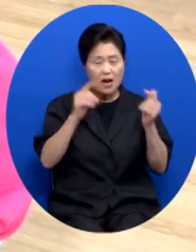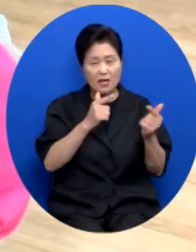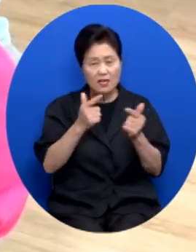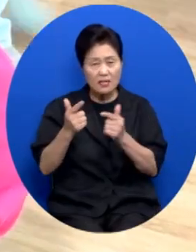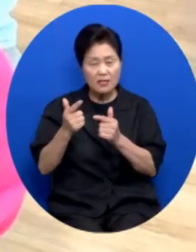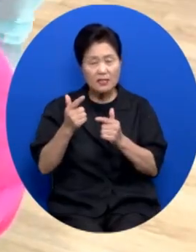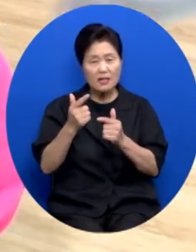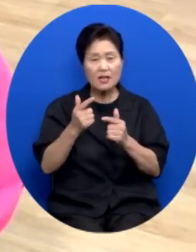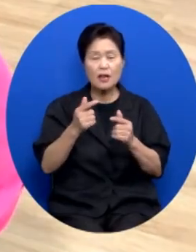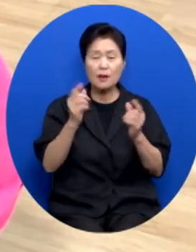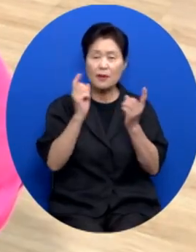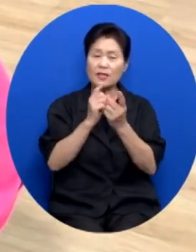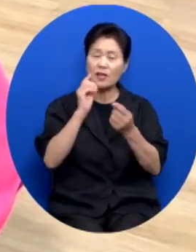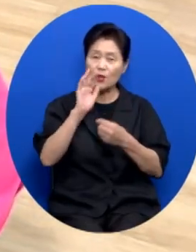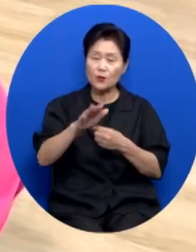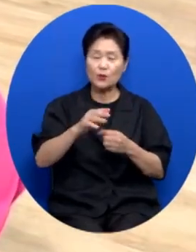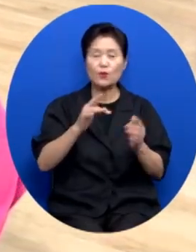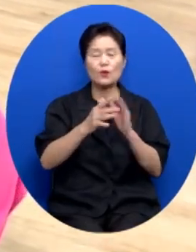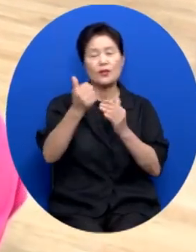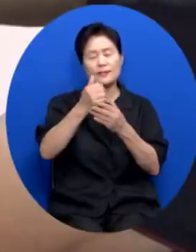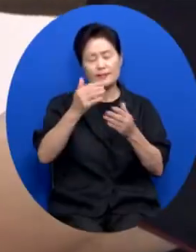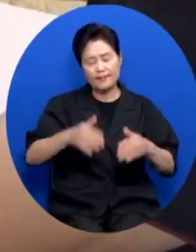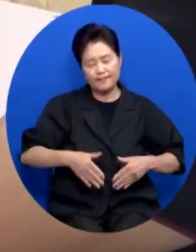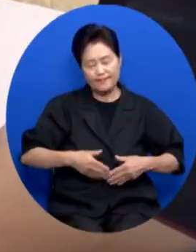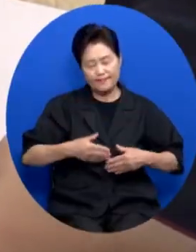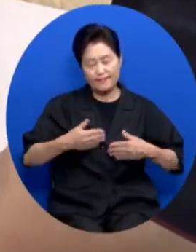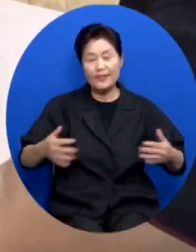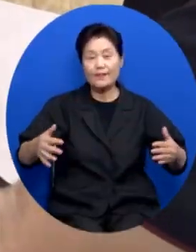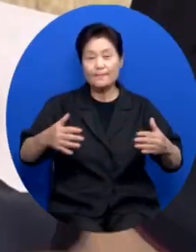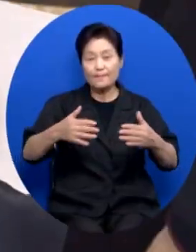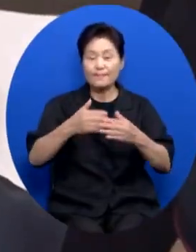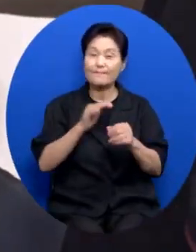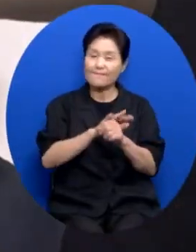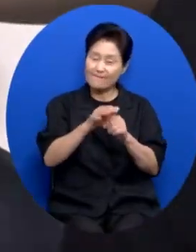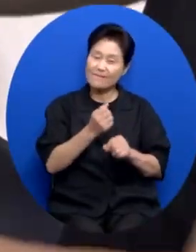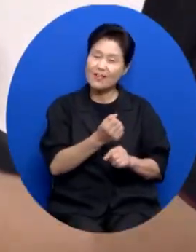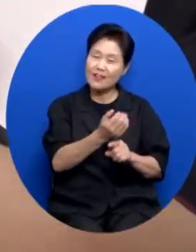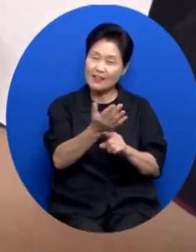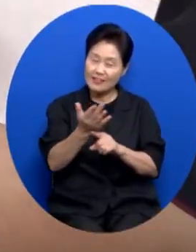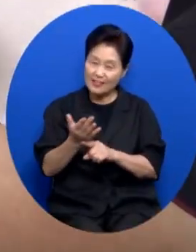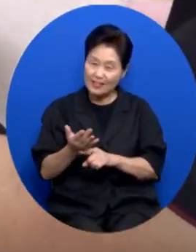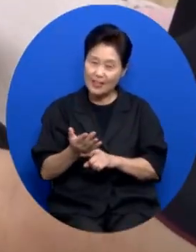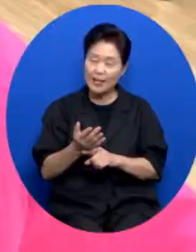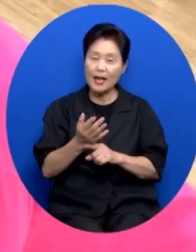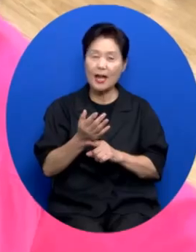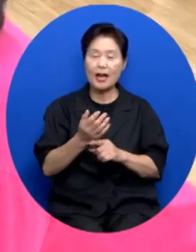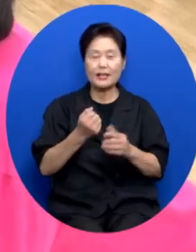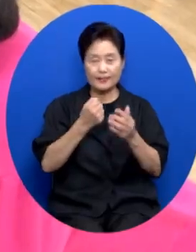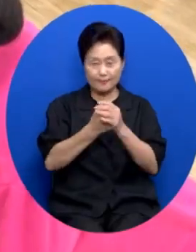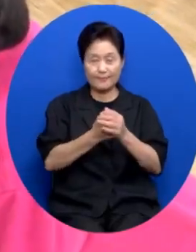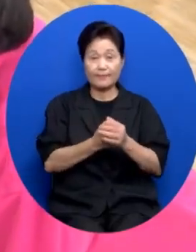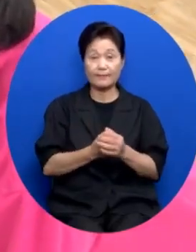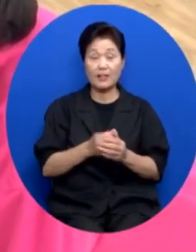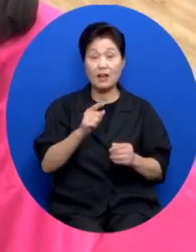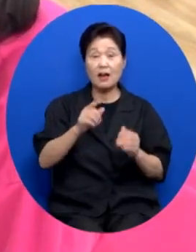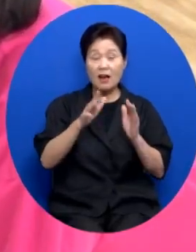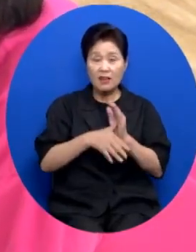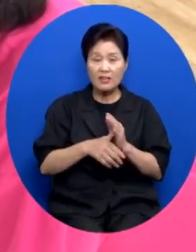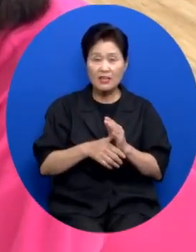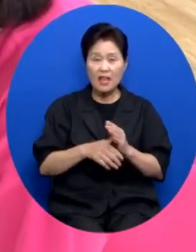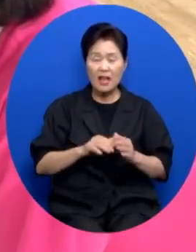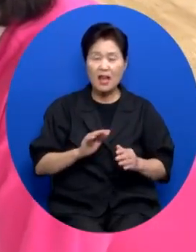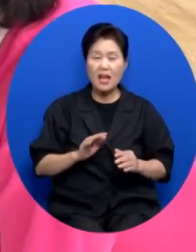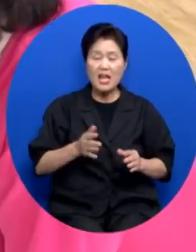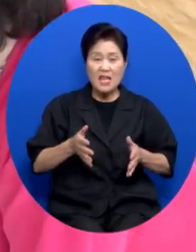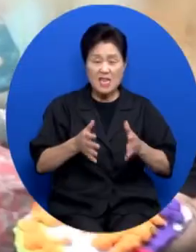같은 어린이들에게 예수님의 따뜻하고 포근한 사랑을 전하겠다고 다짐했습니다. 곧 당시 포장도로조차